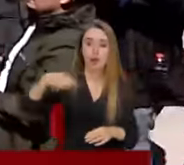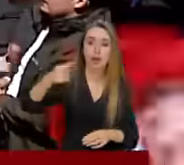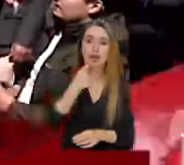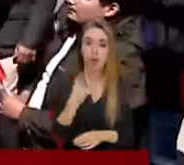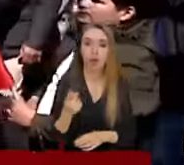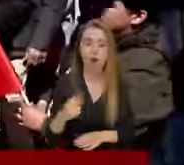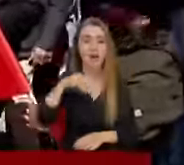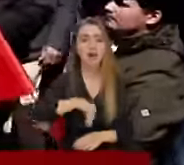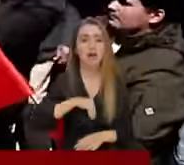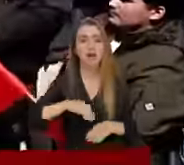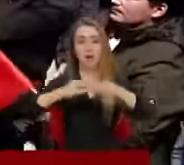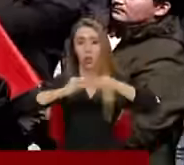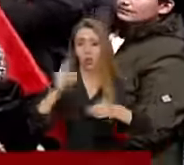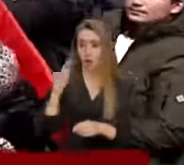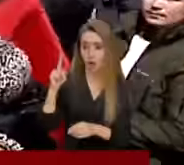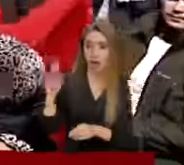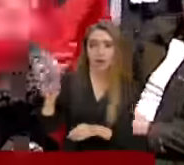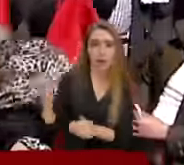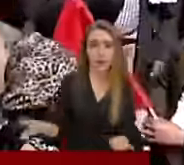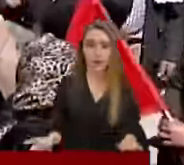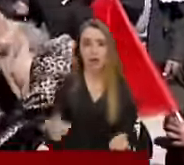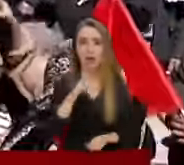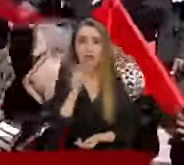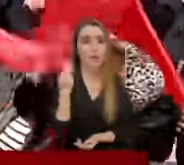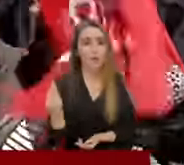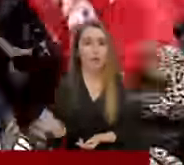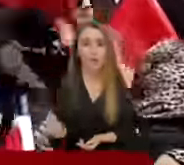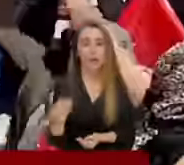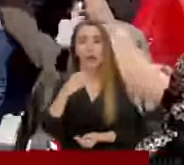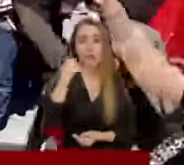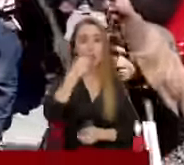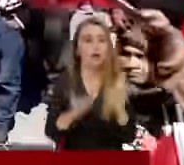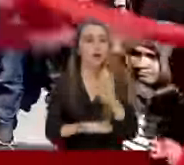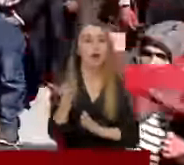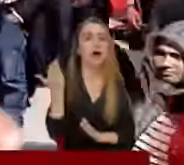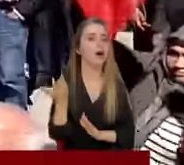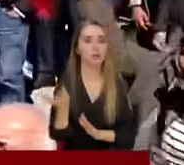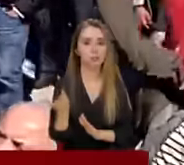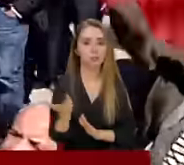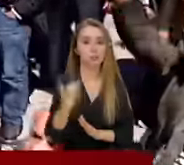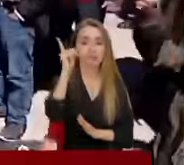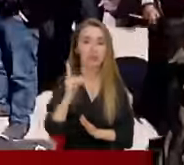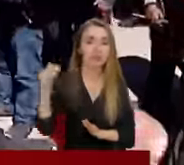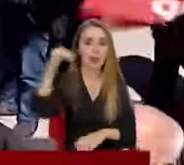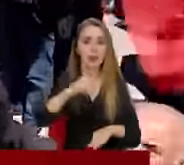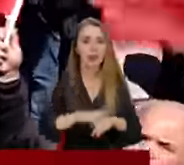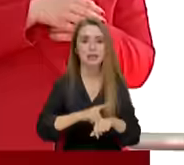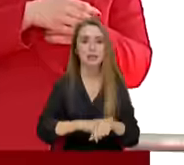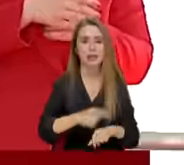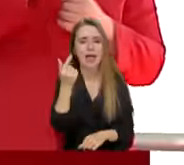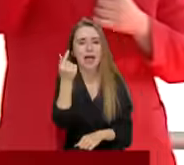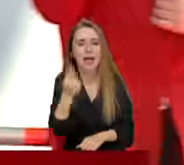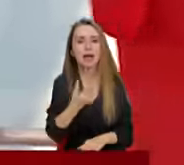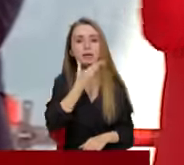öğretmenler. Sanki kusur öğretmendeymiş gibi. Söz verdi, mülakatı kaldırmadı. İlk geldiklerinde en